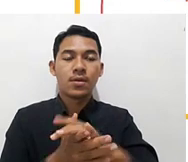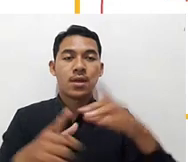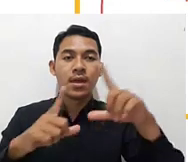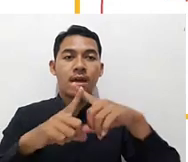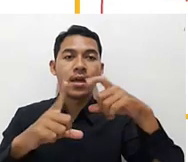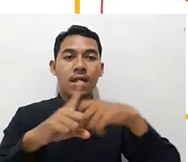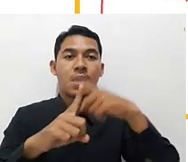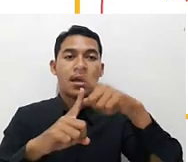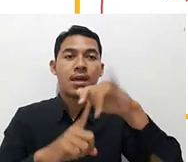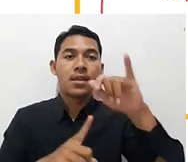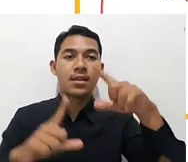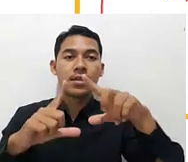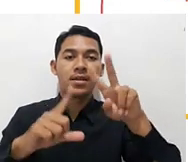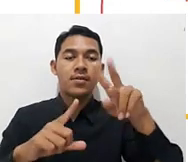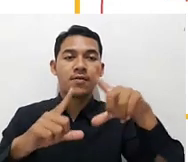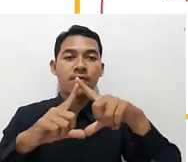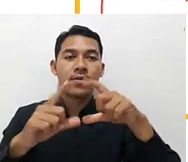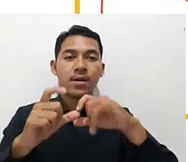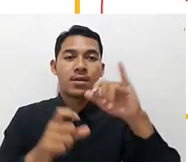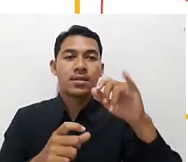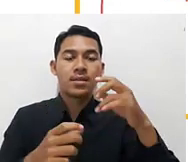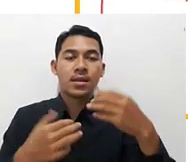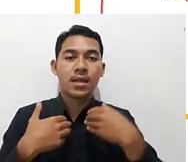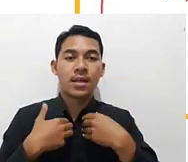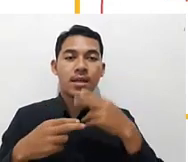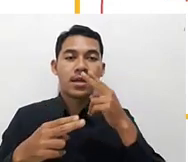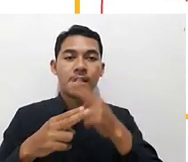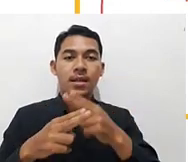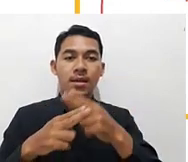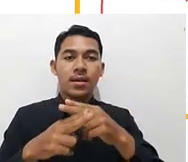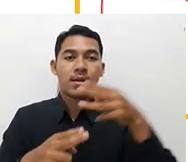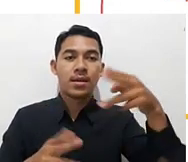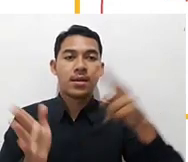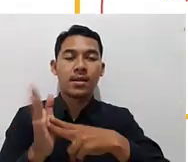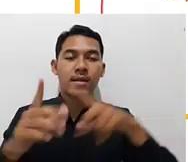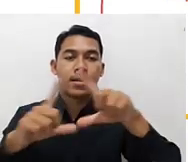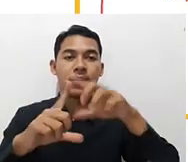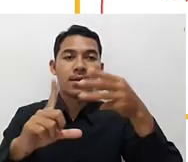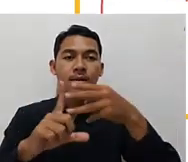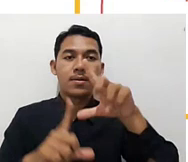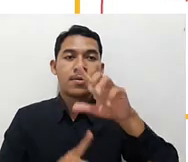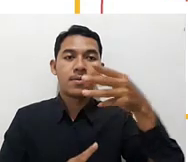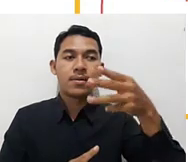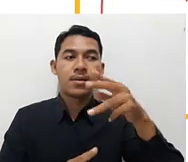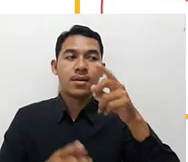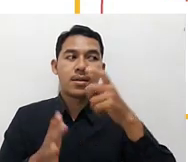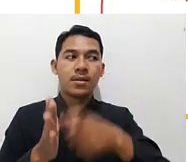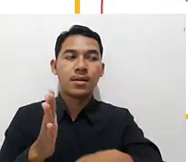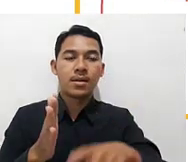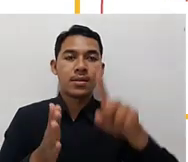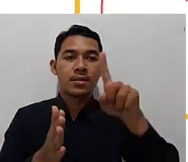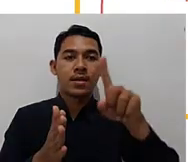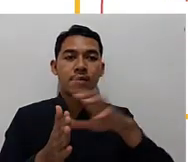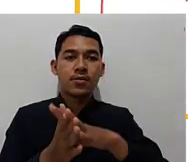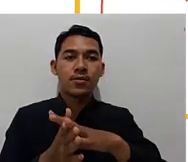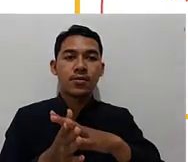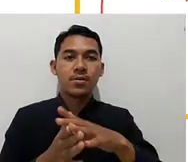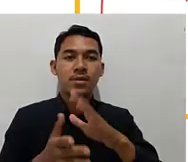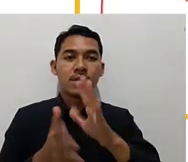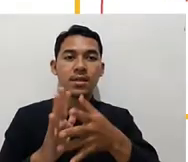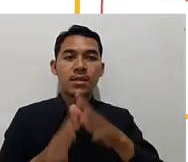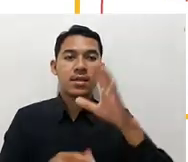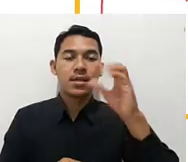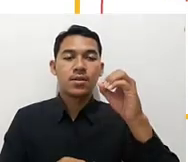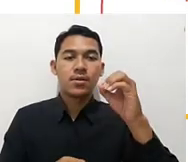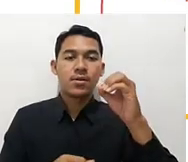nilai satu ini masuk dalam rangkaian, kita perlu yang namanya enable atau melakukan clocking gitu tuh. Jadi kita kasih nilai satu clocknya, terus kita nolin lagi, jadi kayak